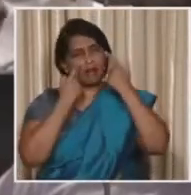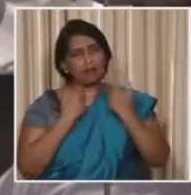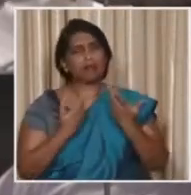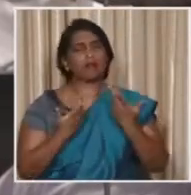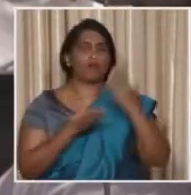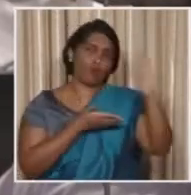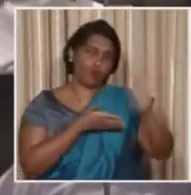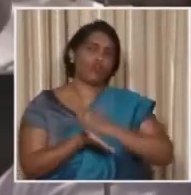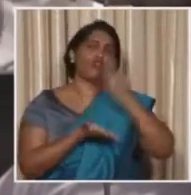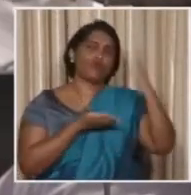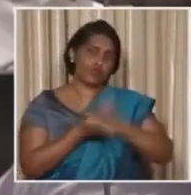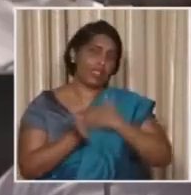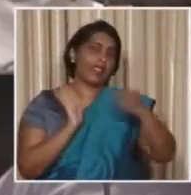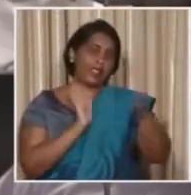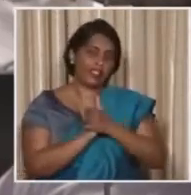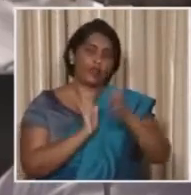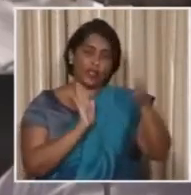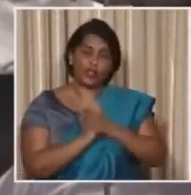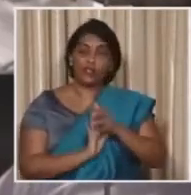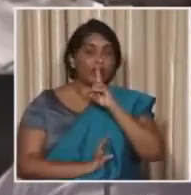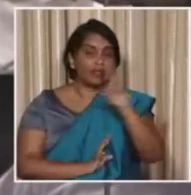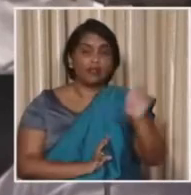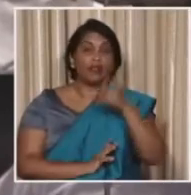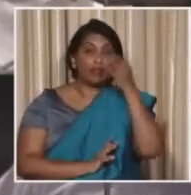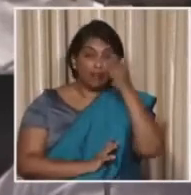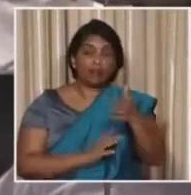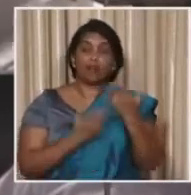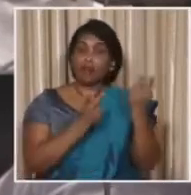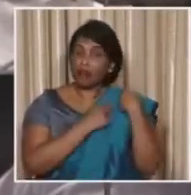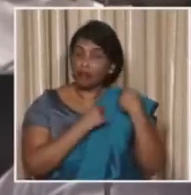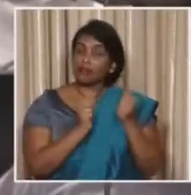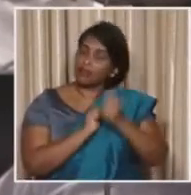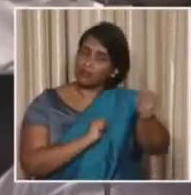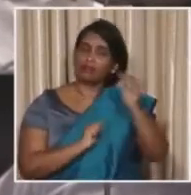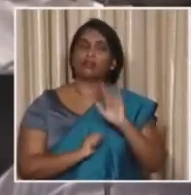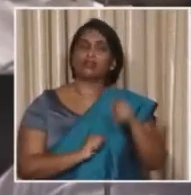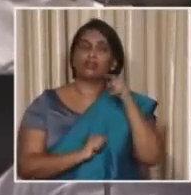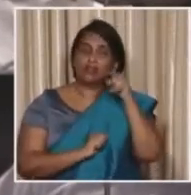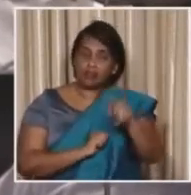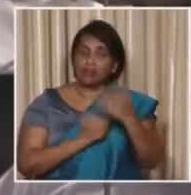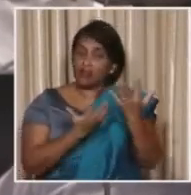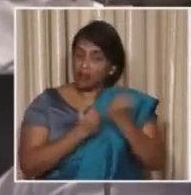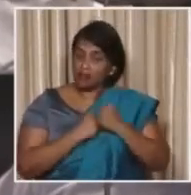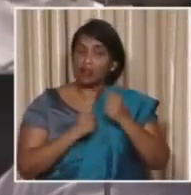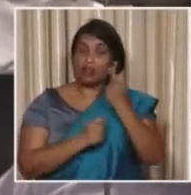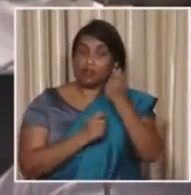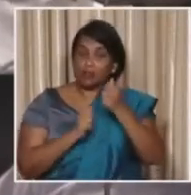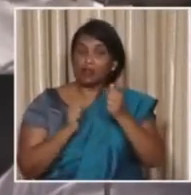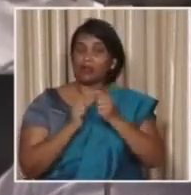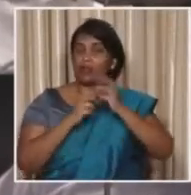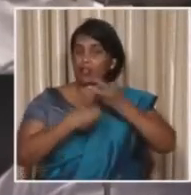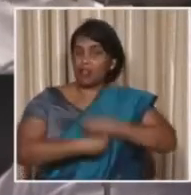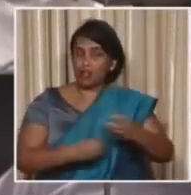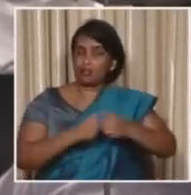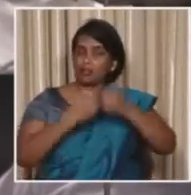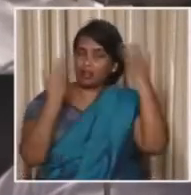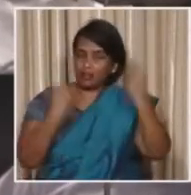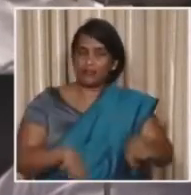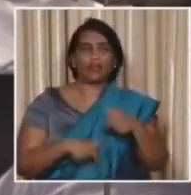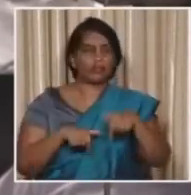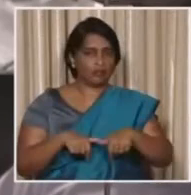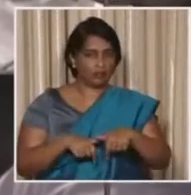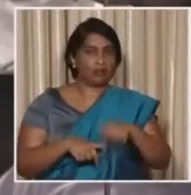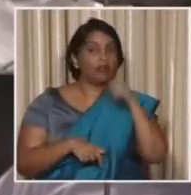අපිට උදව් කරන්න අපිත් එක්ක එකට ගමනක් යන්න කියන එක නෙවෙයි. තමුන්නාසලා බාරගත්ත වැඩේ කරන්න. තමුන්නාසලා බාරගත් ආර්ථිකය විනාශ කරලා ඉවරයි අද මේ වෙන